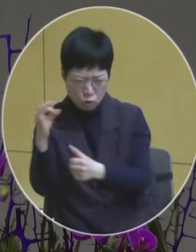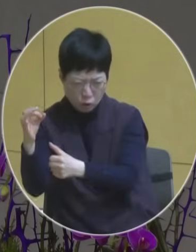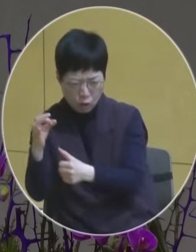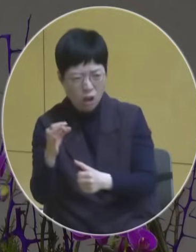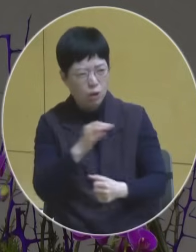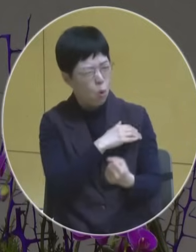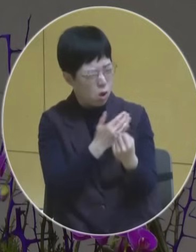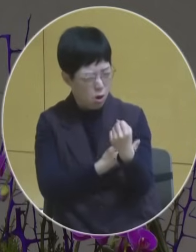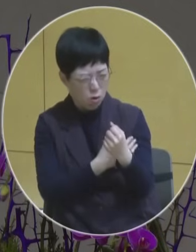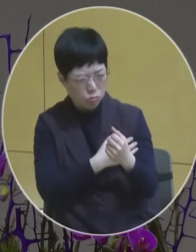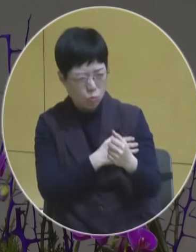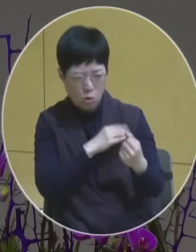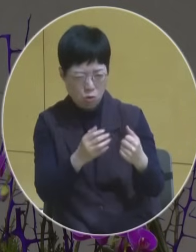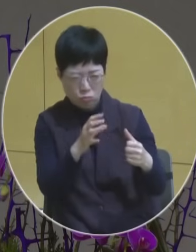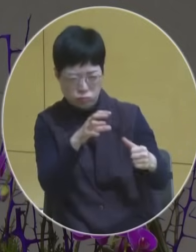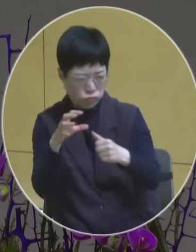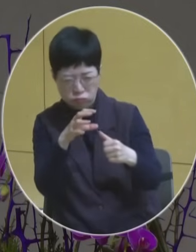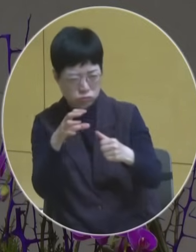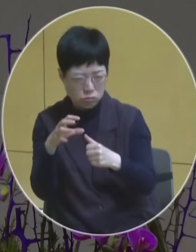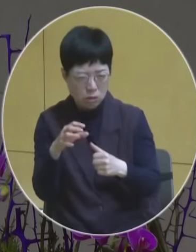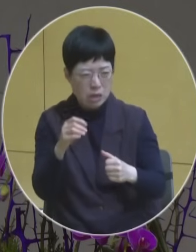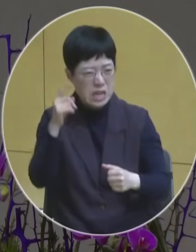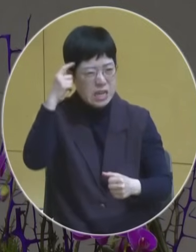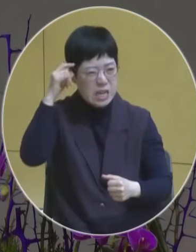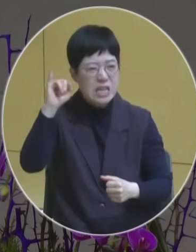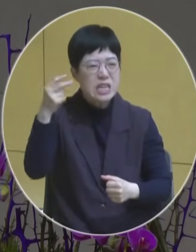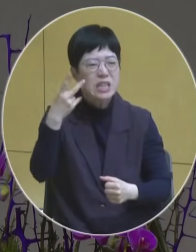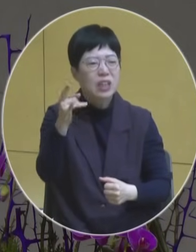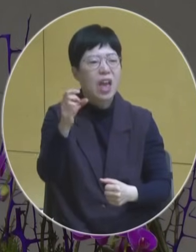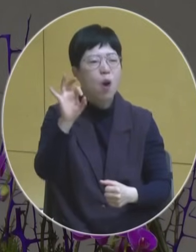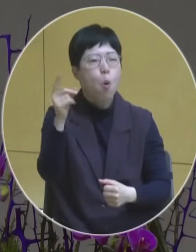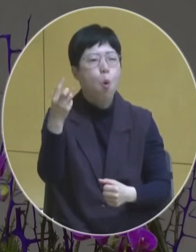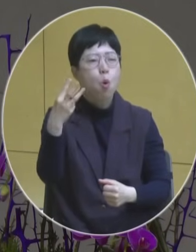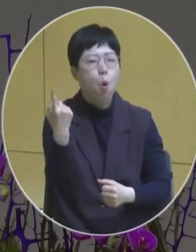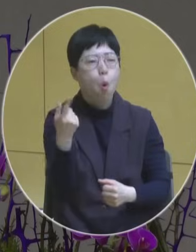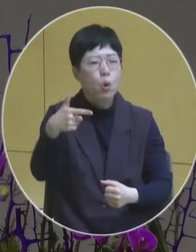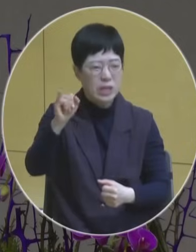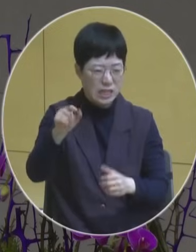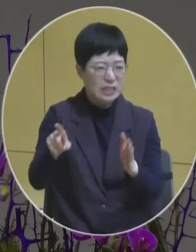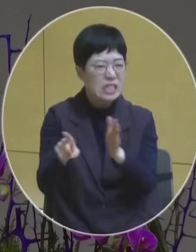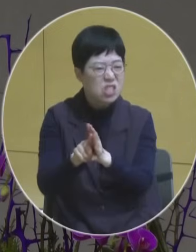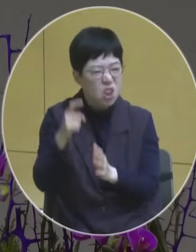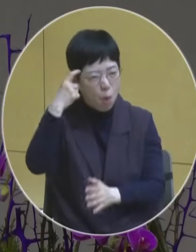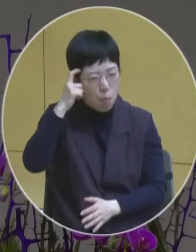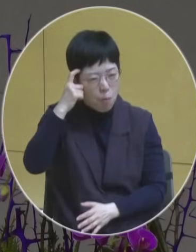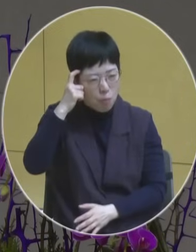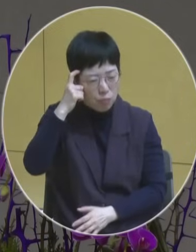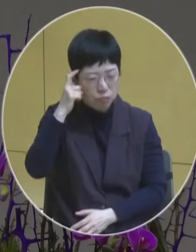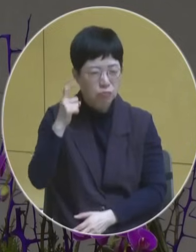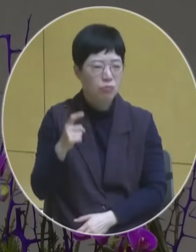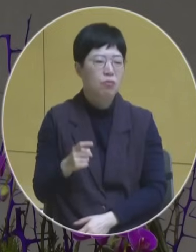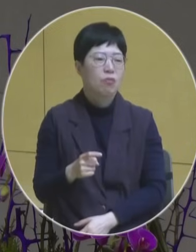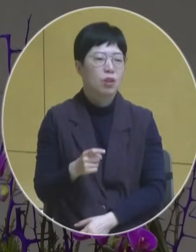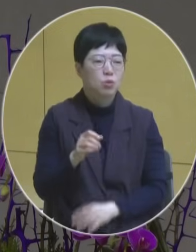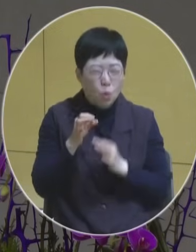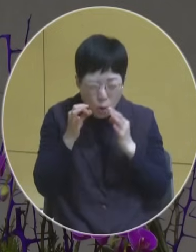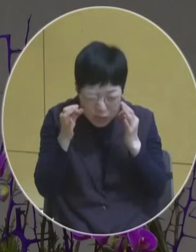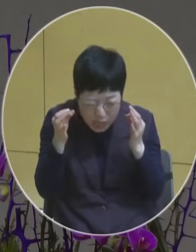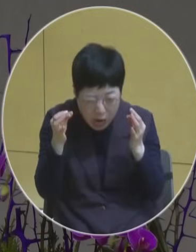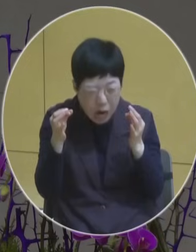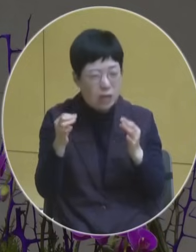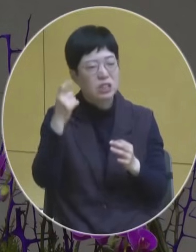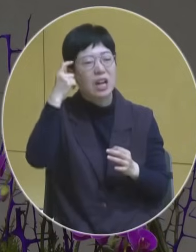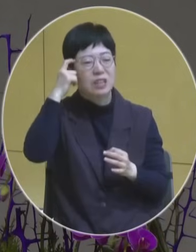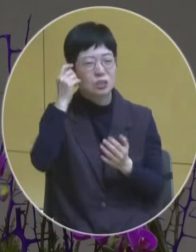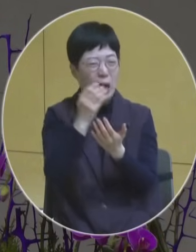아니야, 권력이야. 아니야, 이데올로기야. 어떤 신념이야. 노력이야. 뭐 여러 가지 사람마다 생각을 다